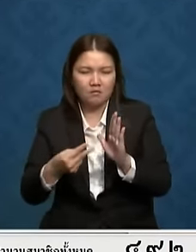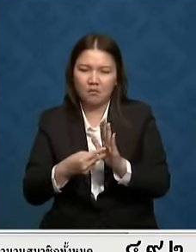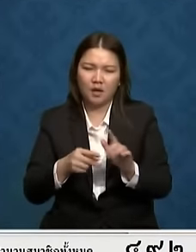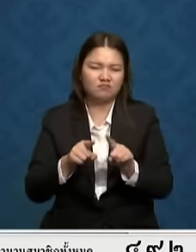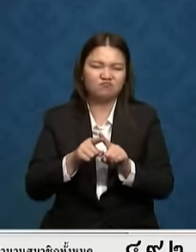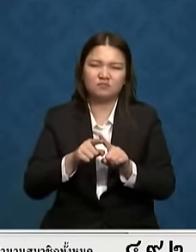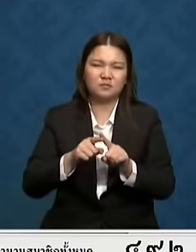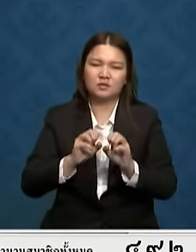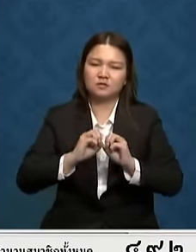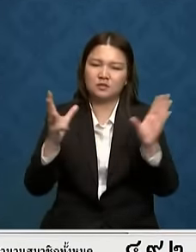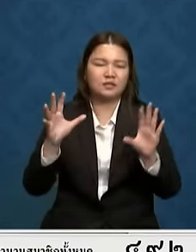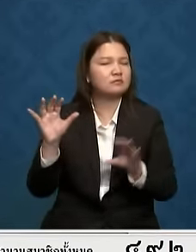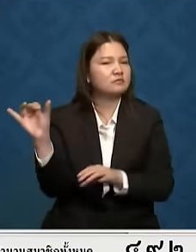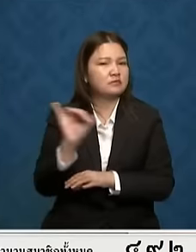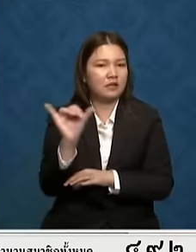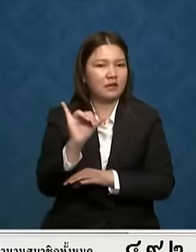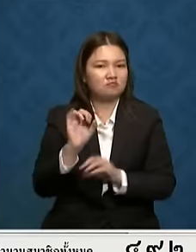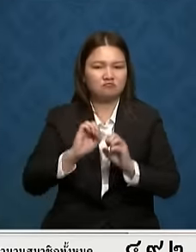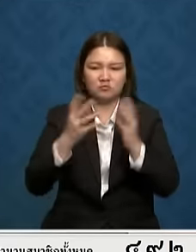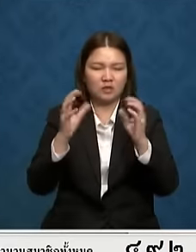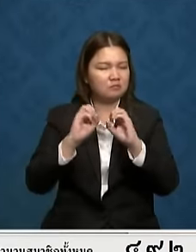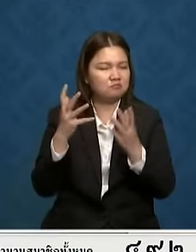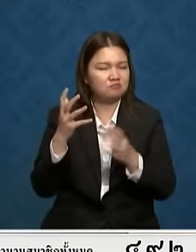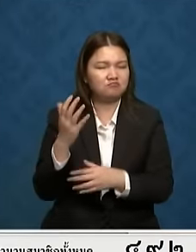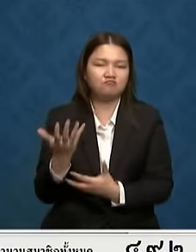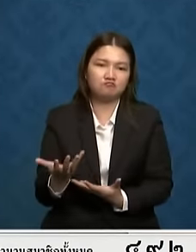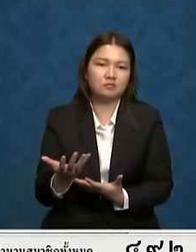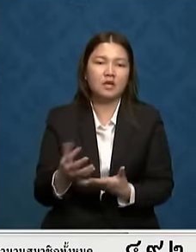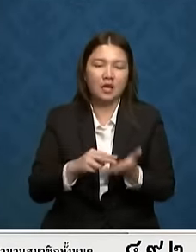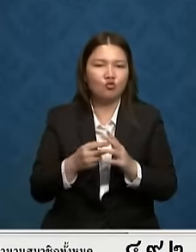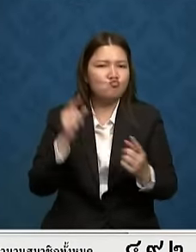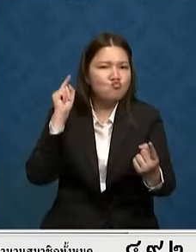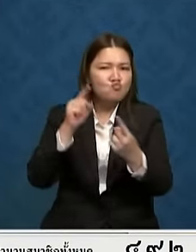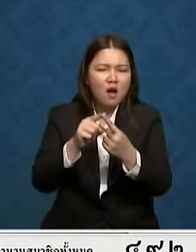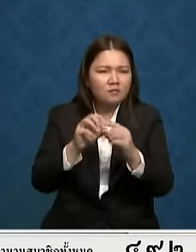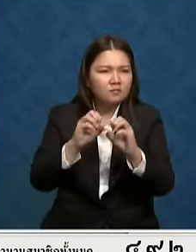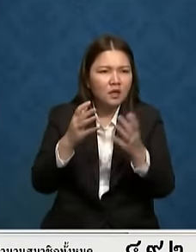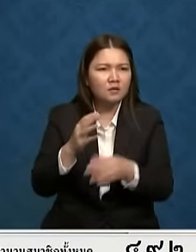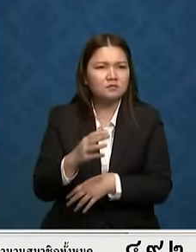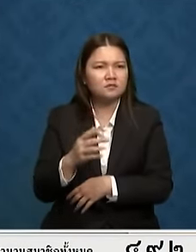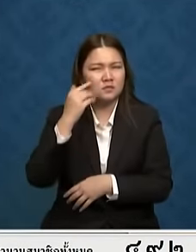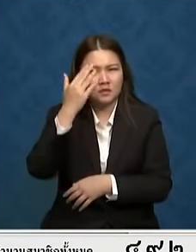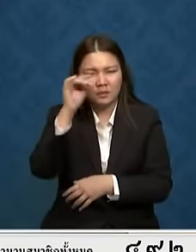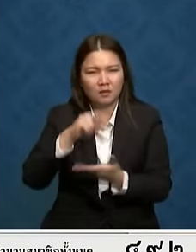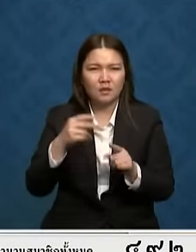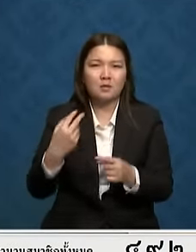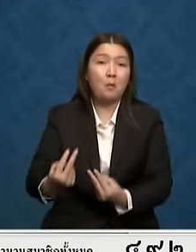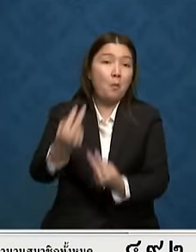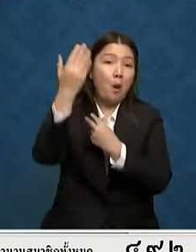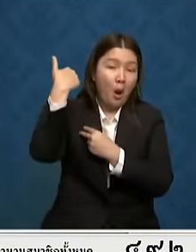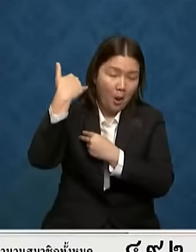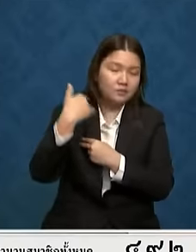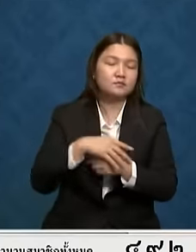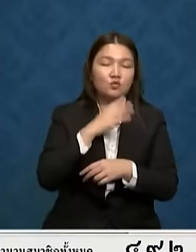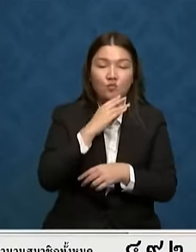ธงและก็มีแนวทางที่ไม่ชัดเจนทำไมกรรมาธิการจึงไม่เอาบทเรียนในอดีตใน